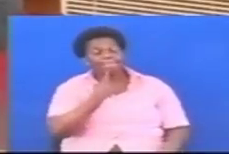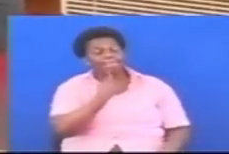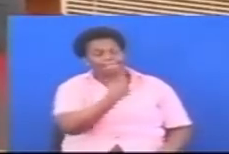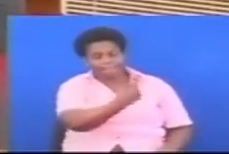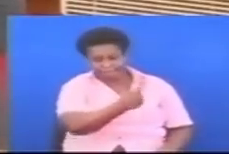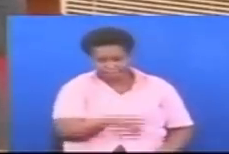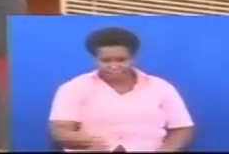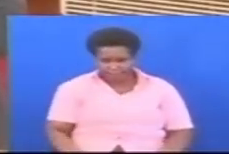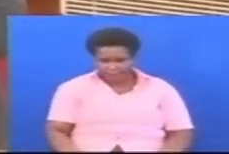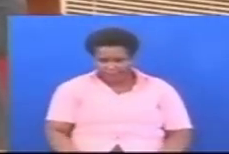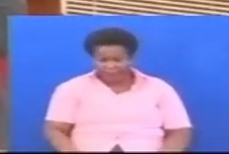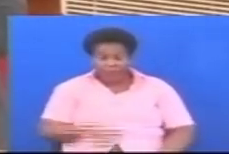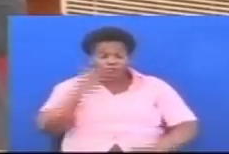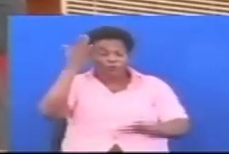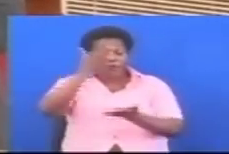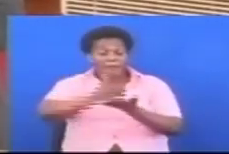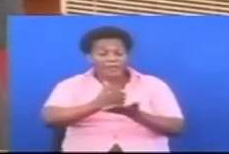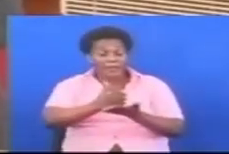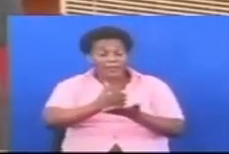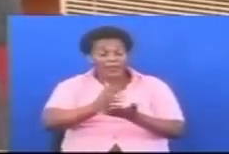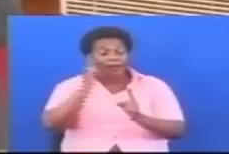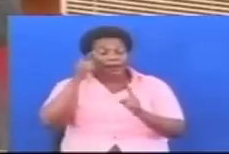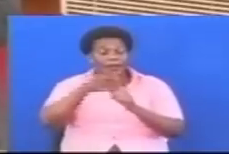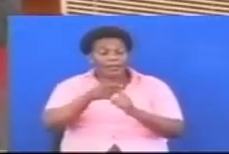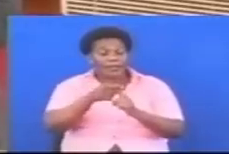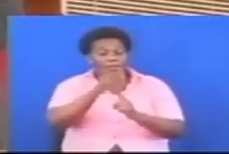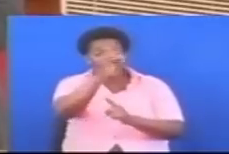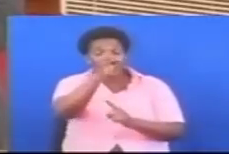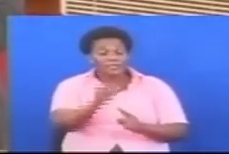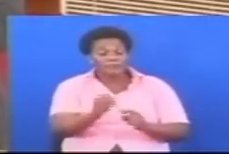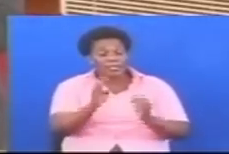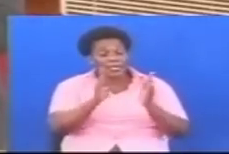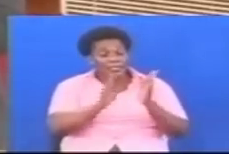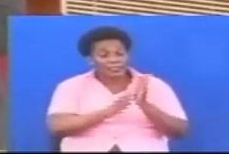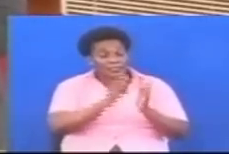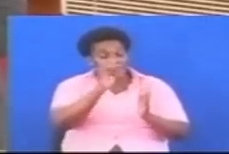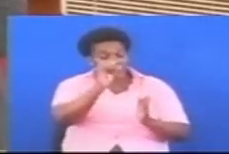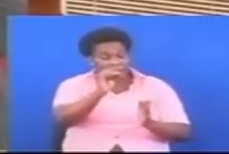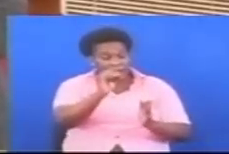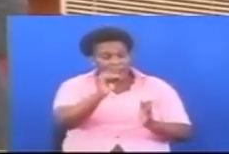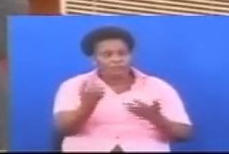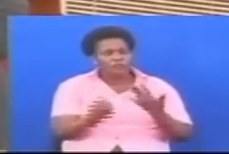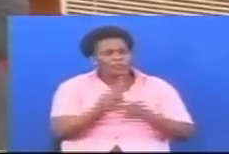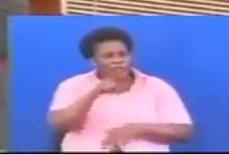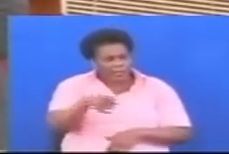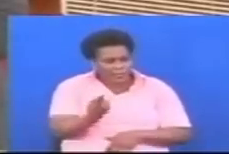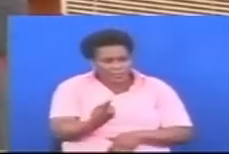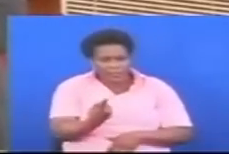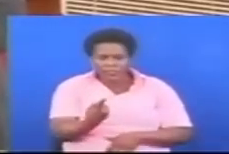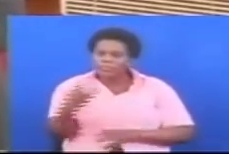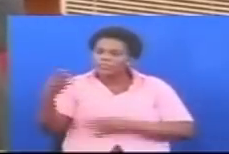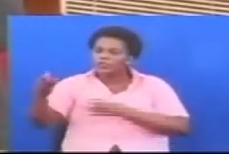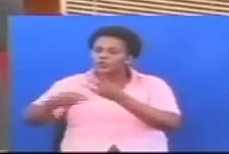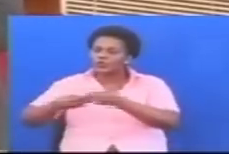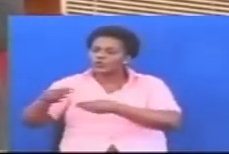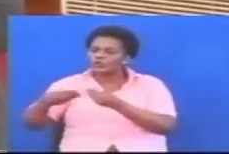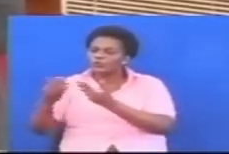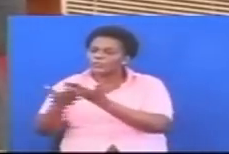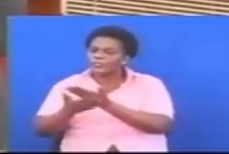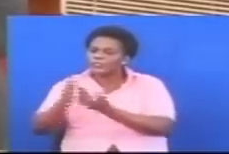kutokukamilika kwa lengo angalau kwa 90% ni kutokana na msinyao wa uchumi unaoendelea kuikumba nchi yetu,